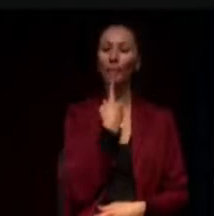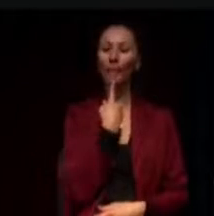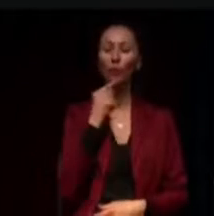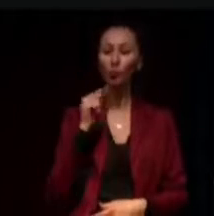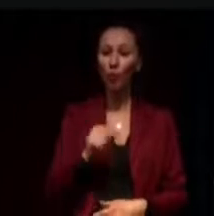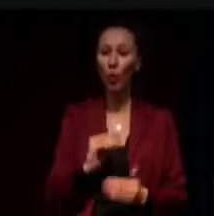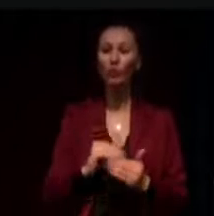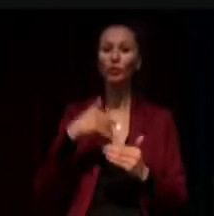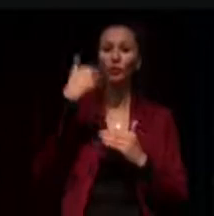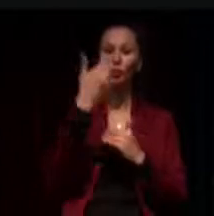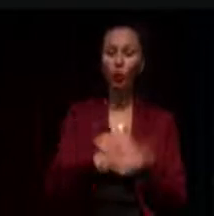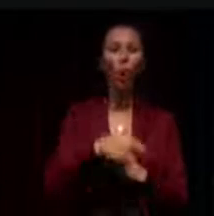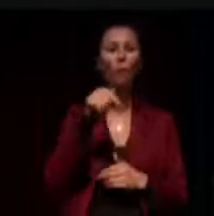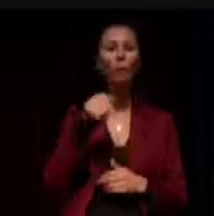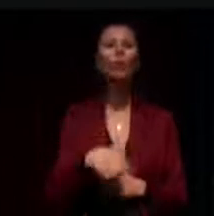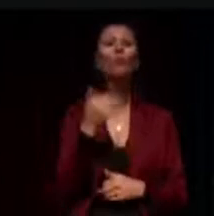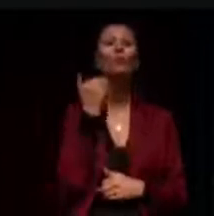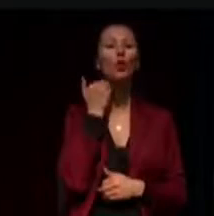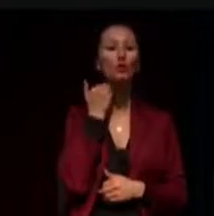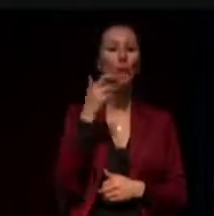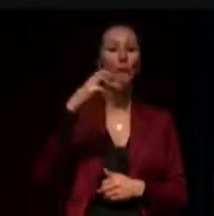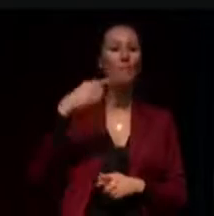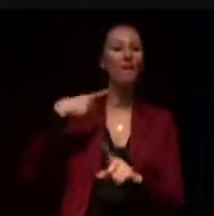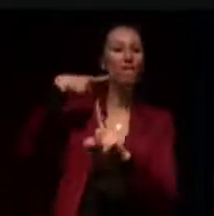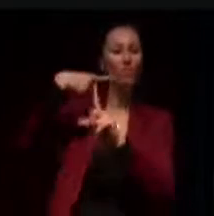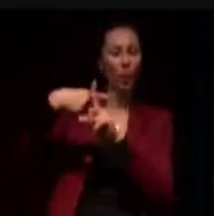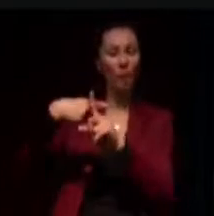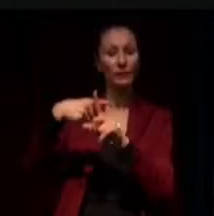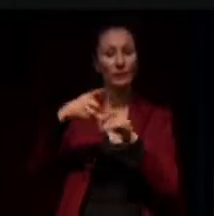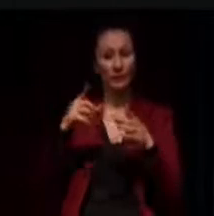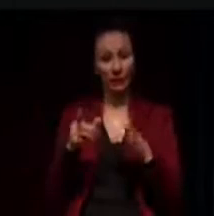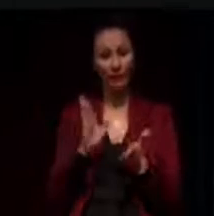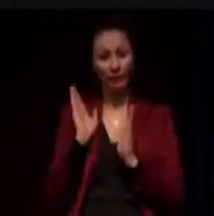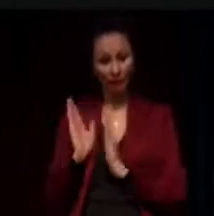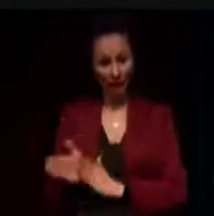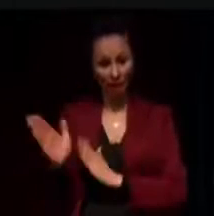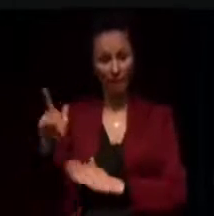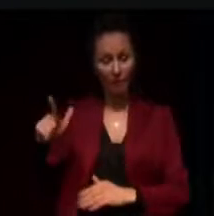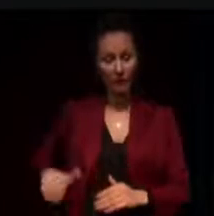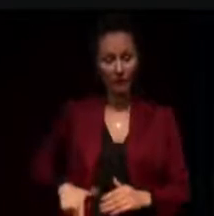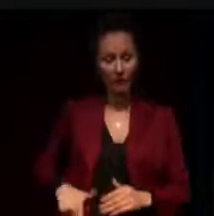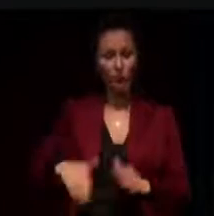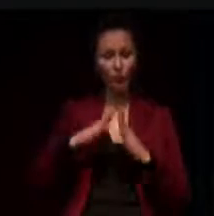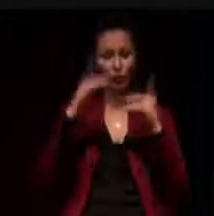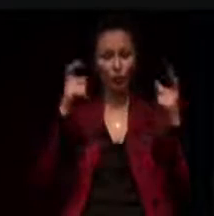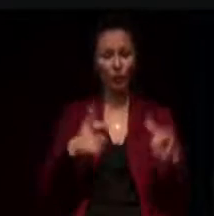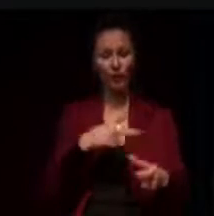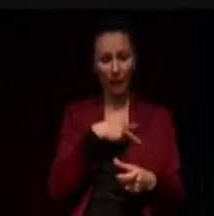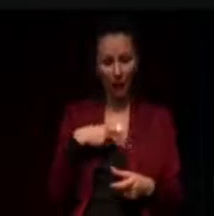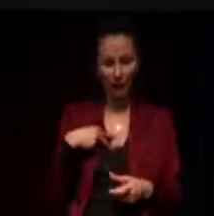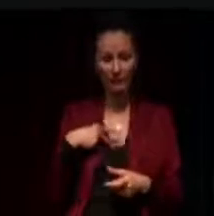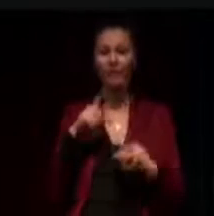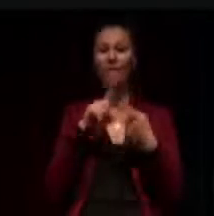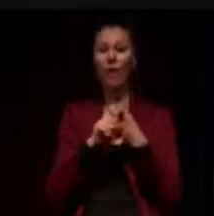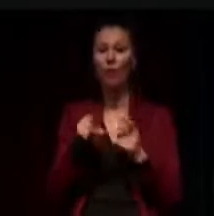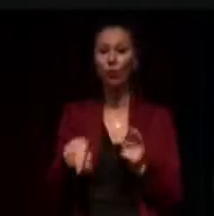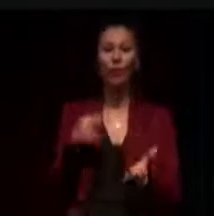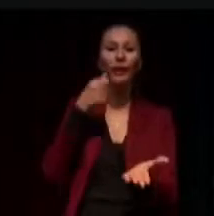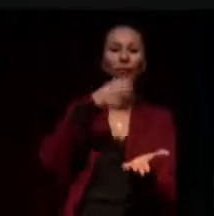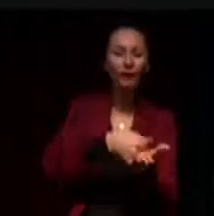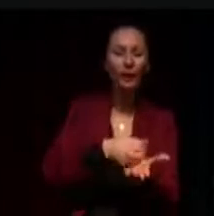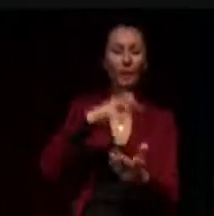ki bundan sonra bu borçlanma performansıyla devam eder ise İzmir Büyükşehir Belediyesi ve bu